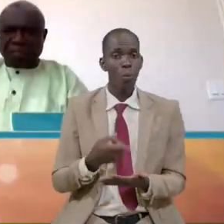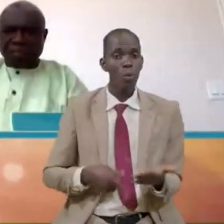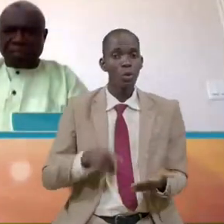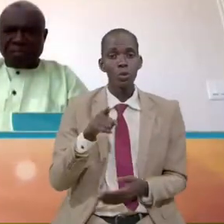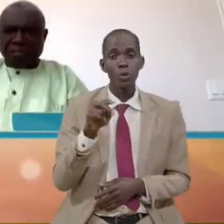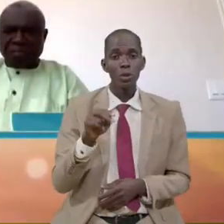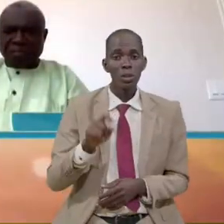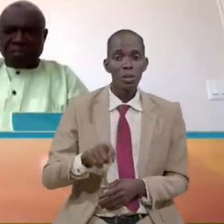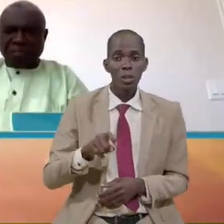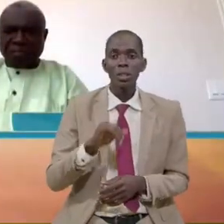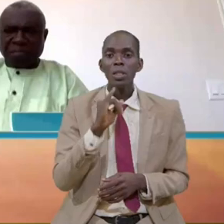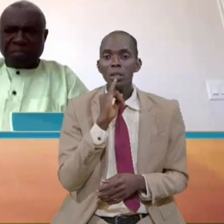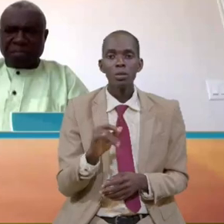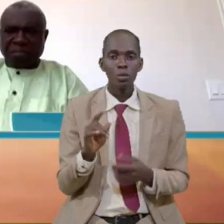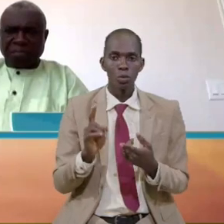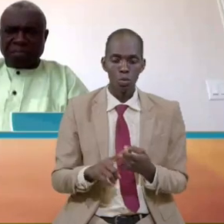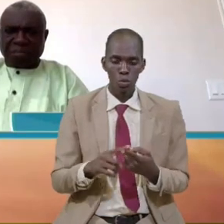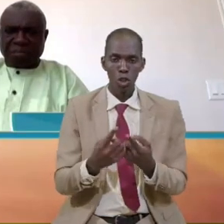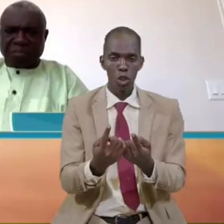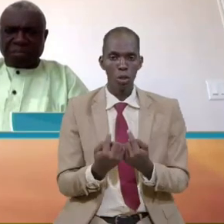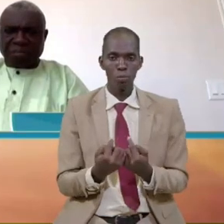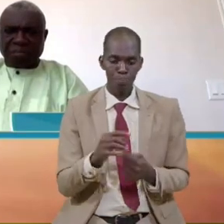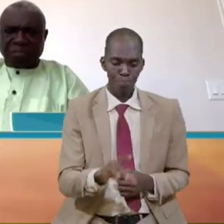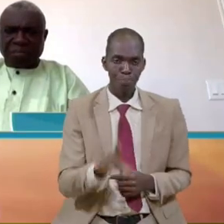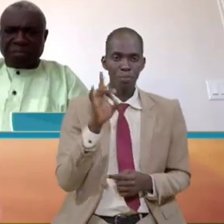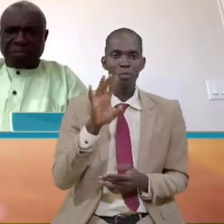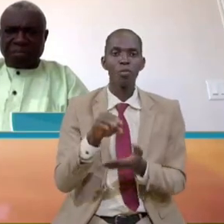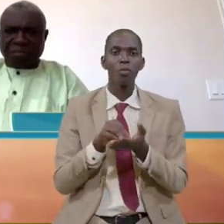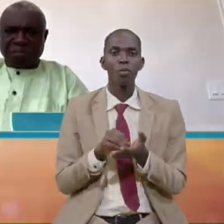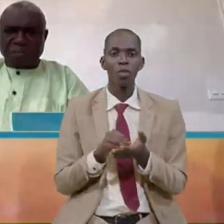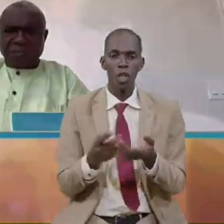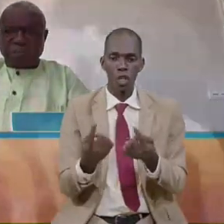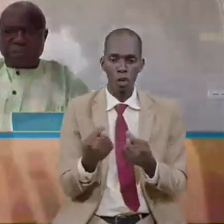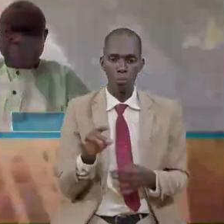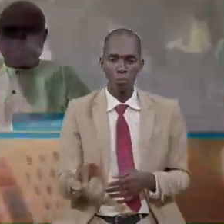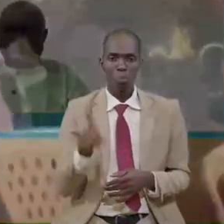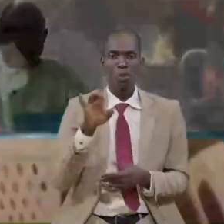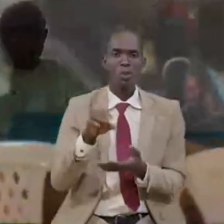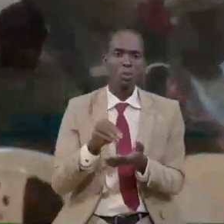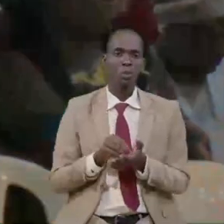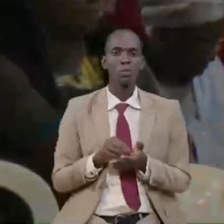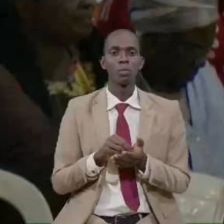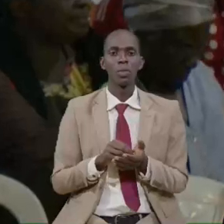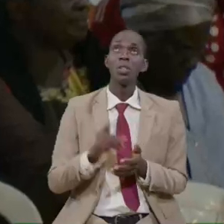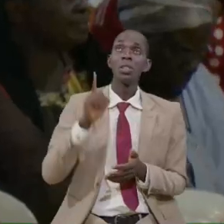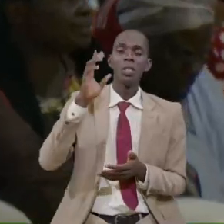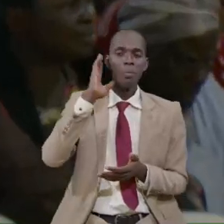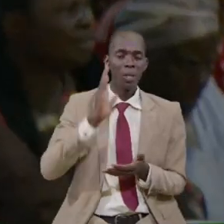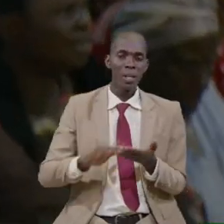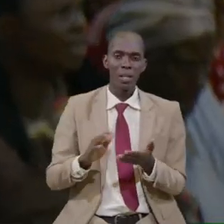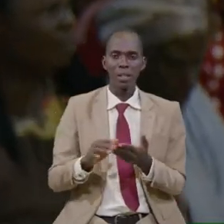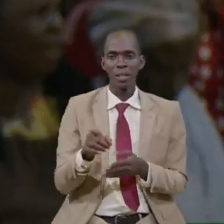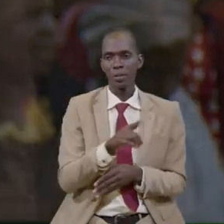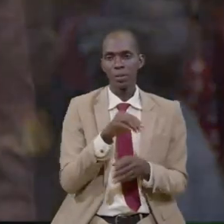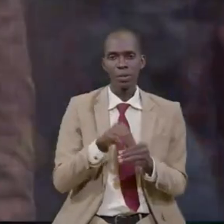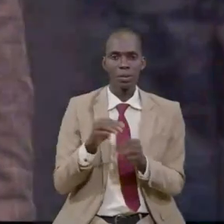de venir prendre le vôtre, prenez le vôtre, prenez le vôtre. Il vous pardonnera, il